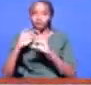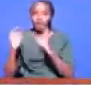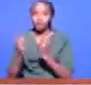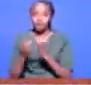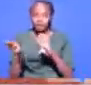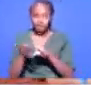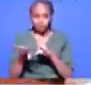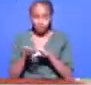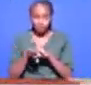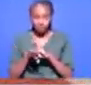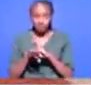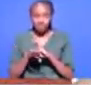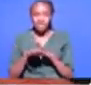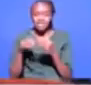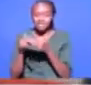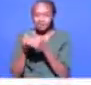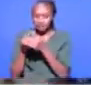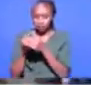immediate family.